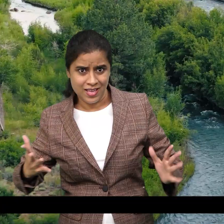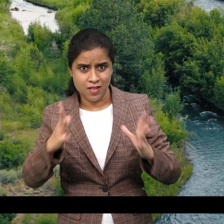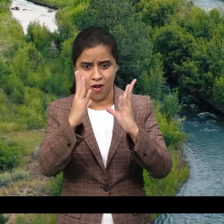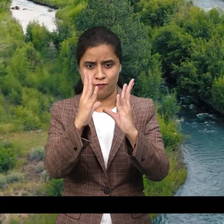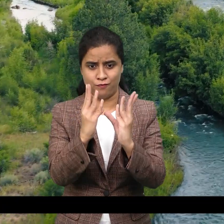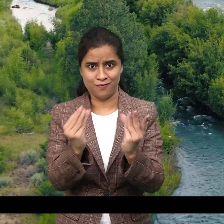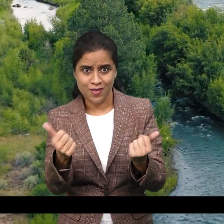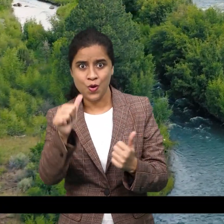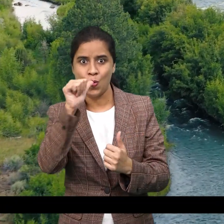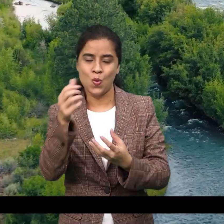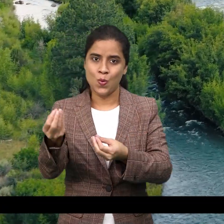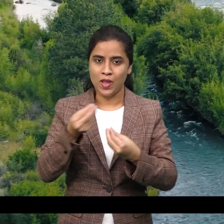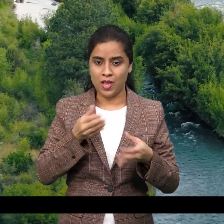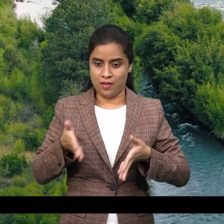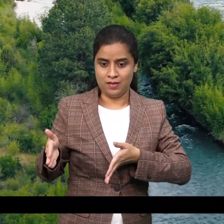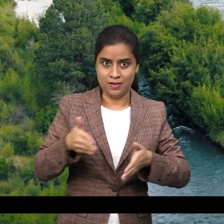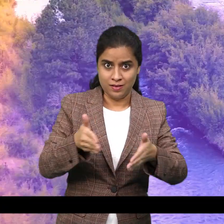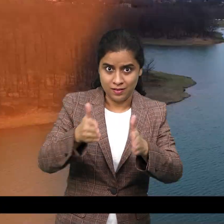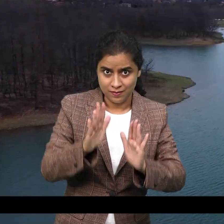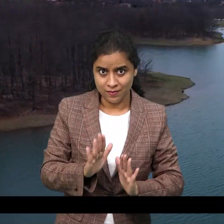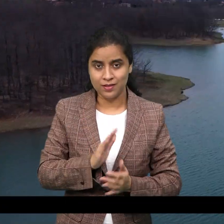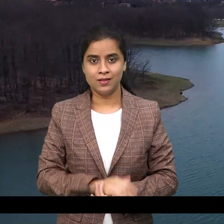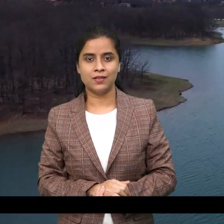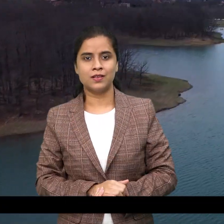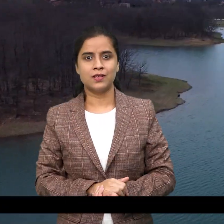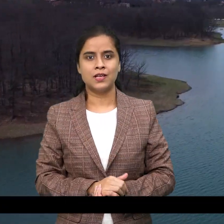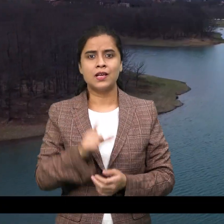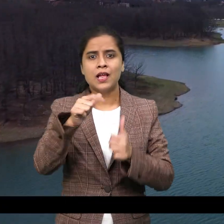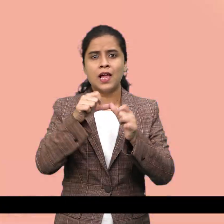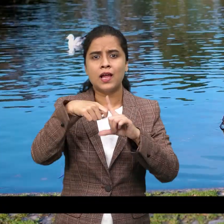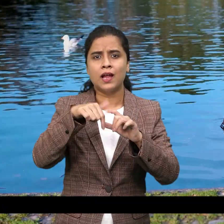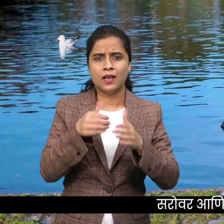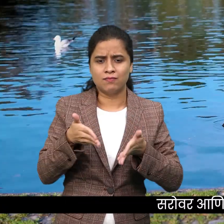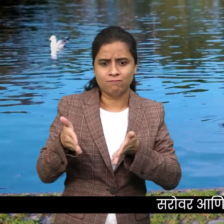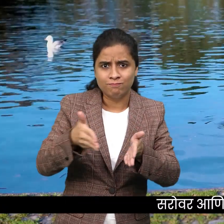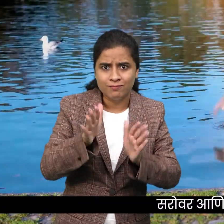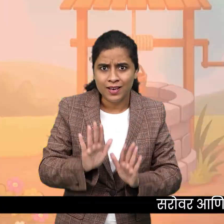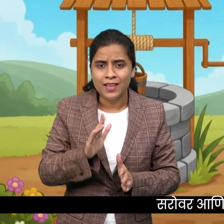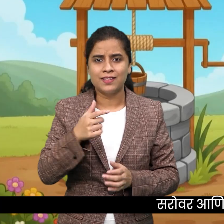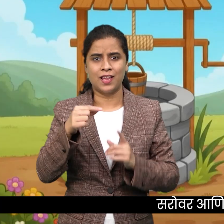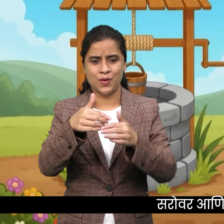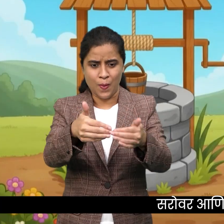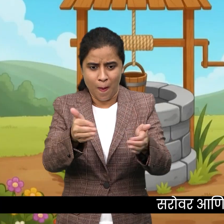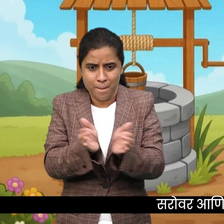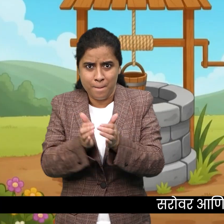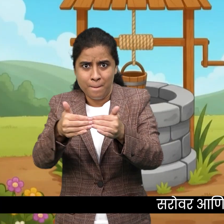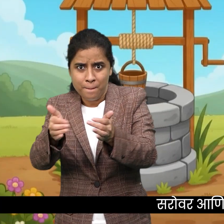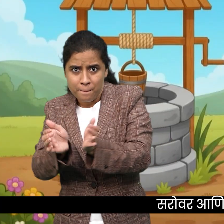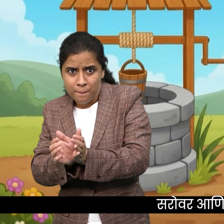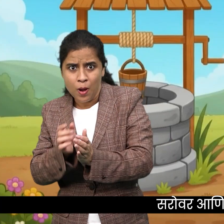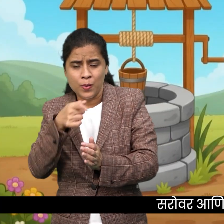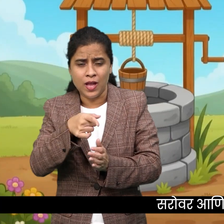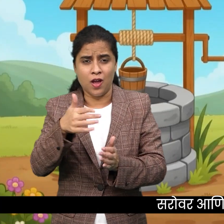तलाव, सरोवर आणि भूगर्भातील पाणी